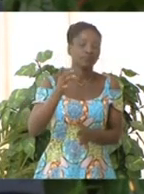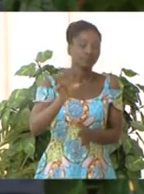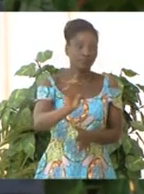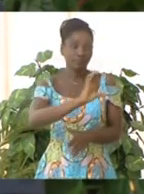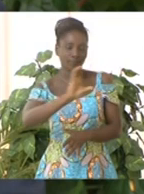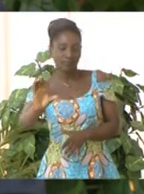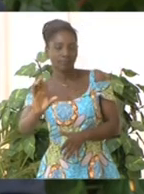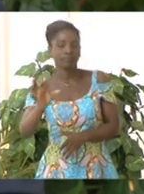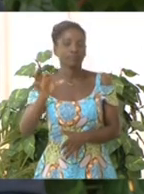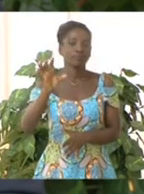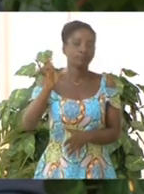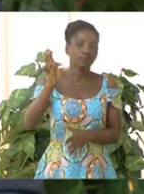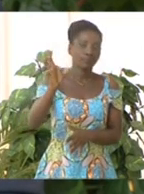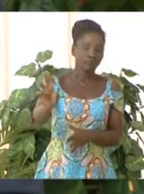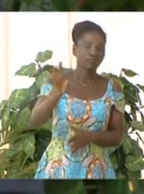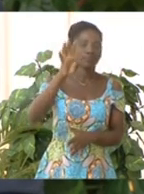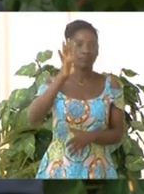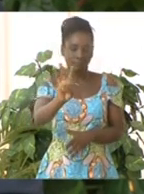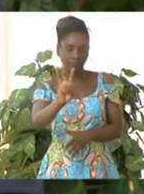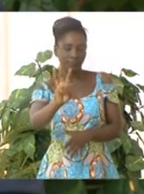774. Ont obtenu